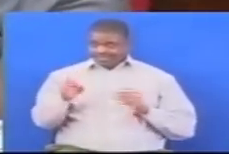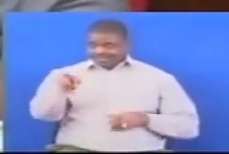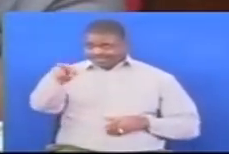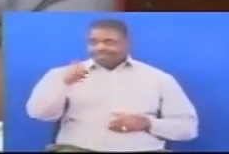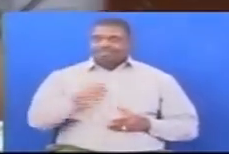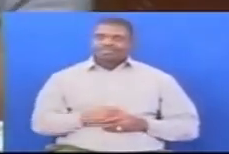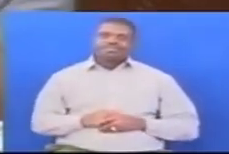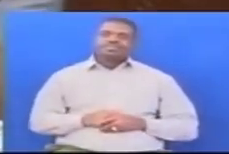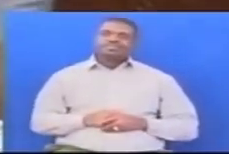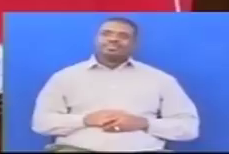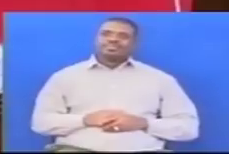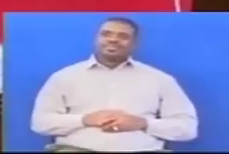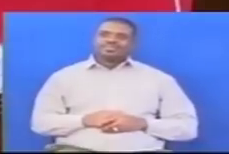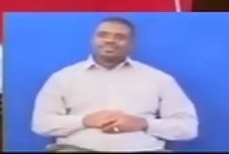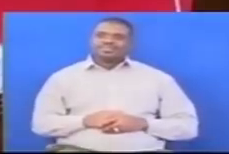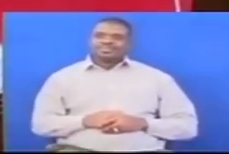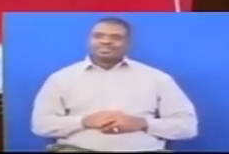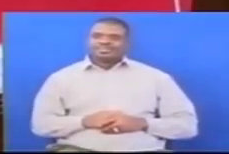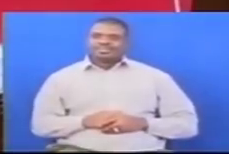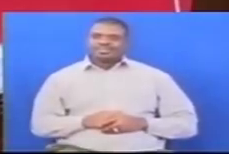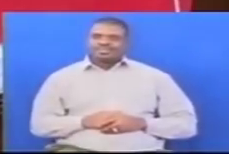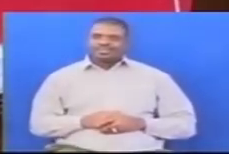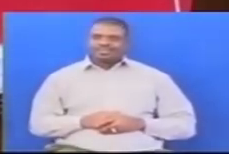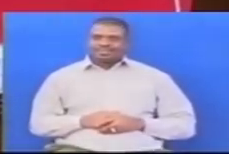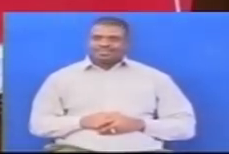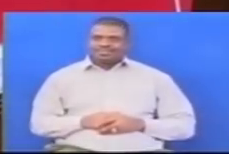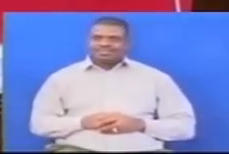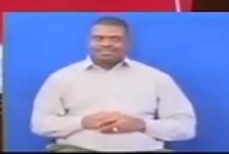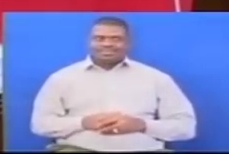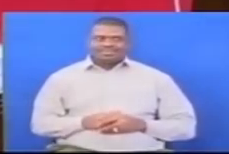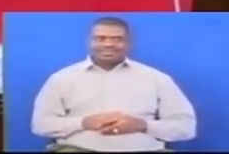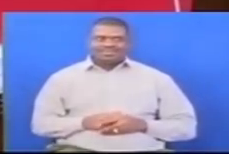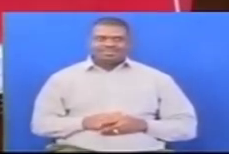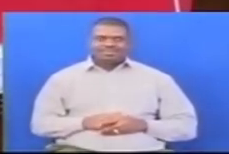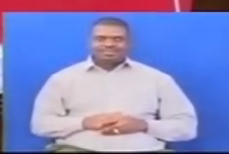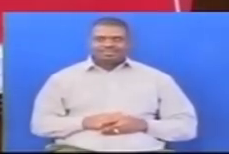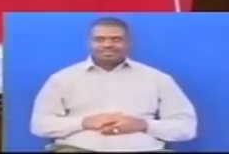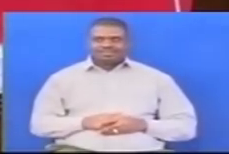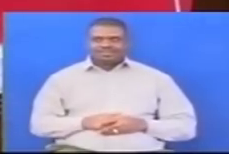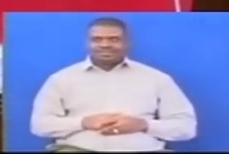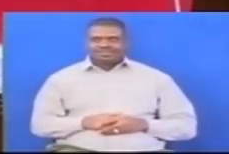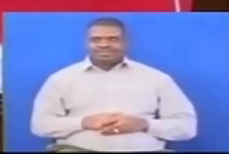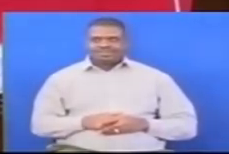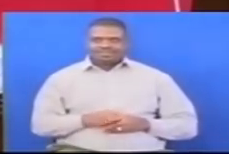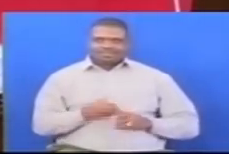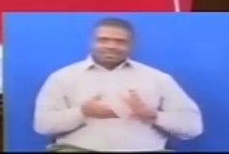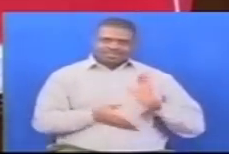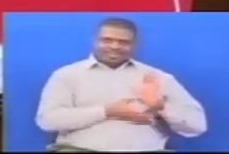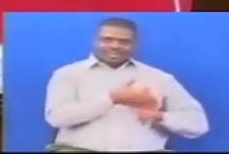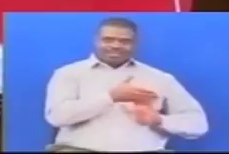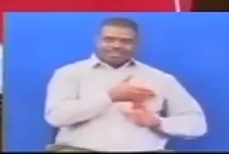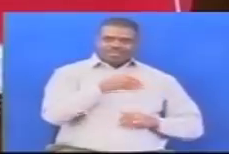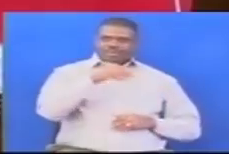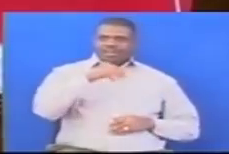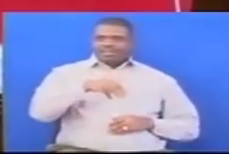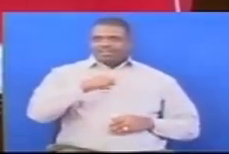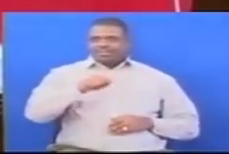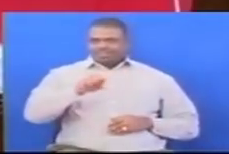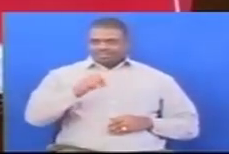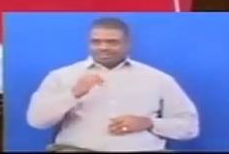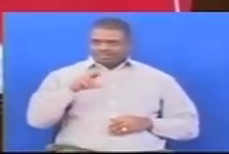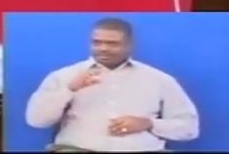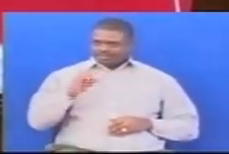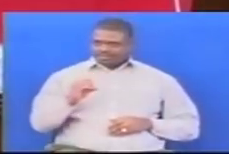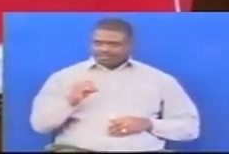Mheshimiwa Waziri, kuna vijiji kadhaa katika jimbo la Kaskazini. Ukianzia Masoro, kata nzima ya Mkwamba,